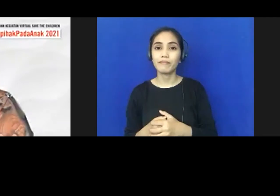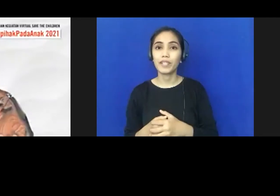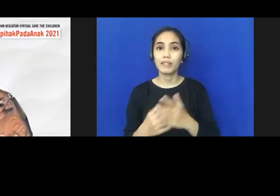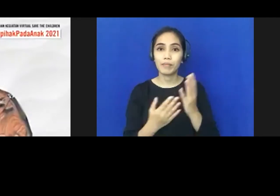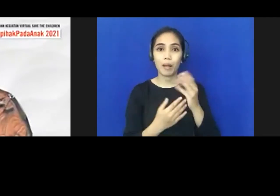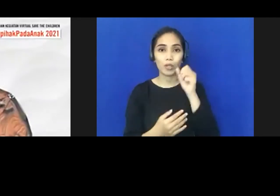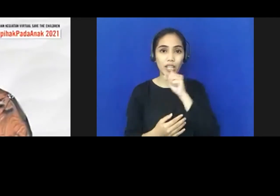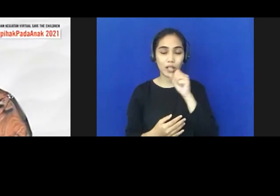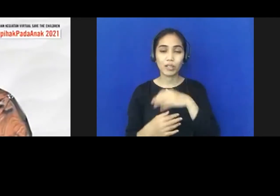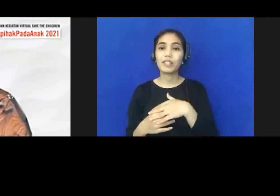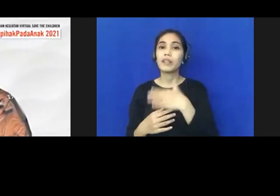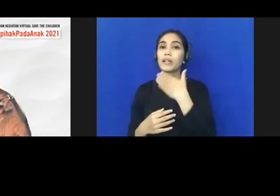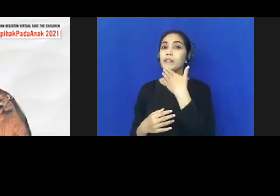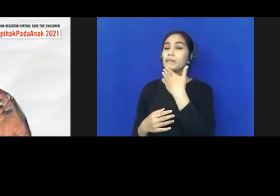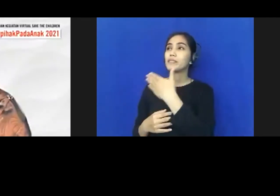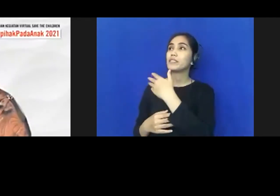kasih banyak Ibu.